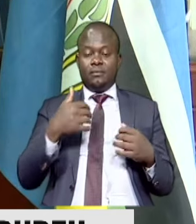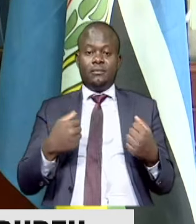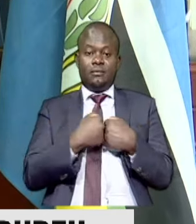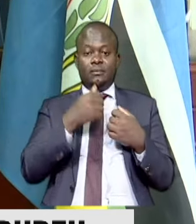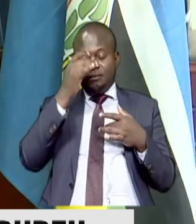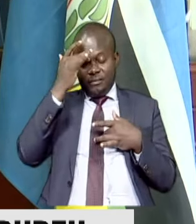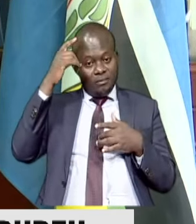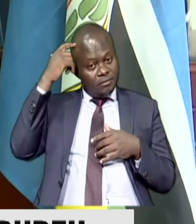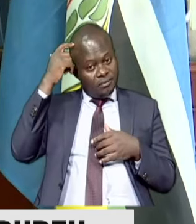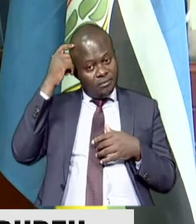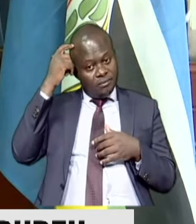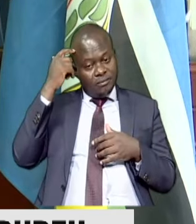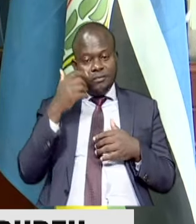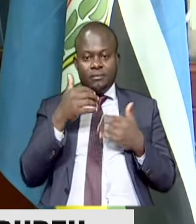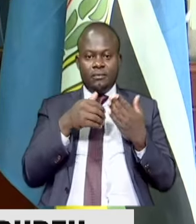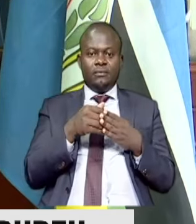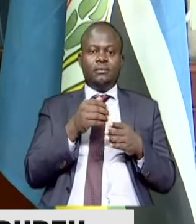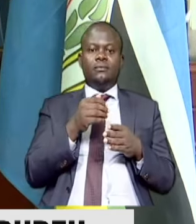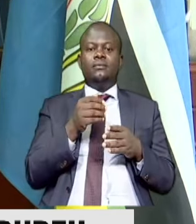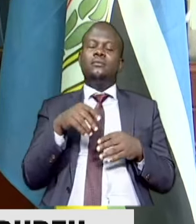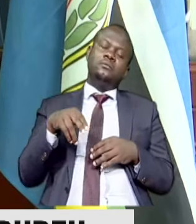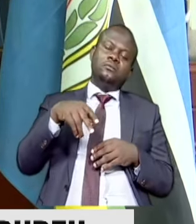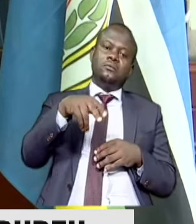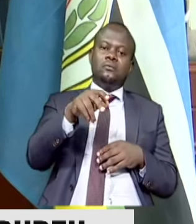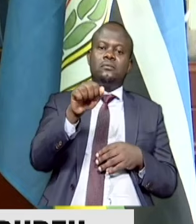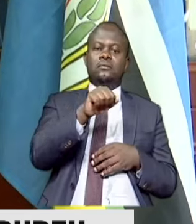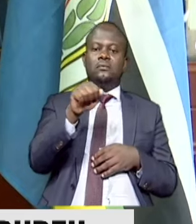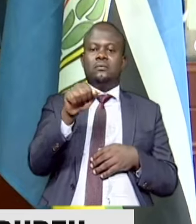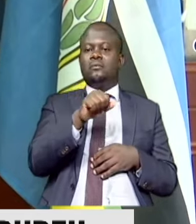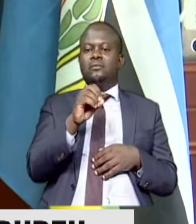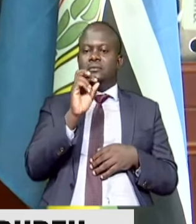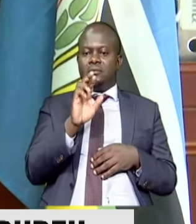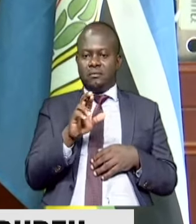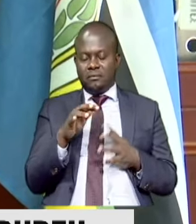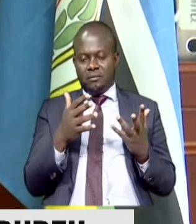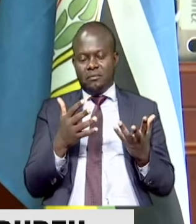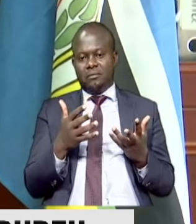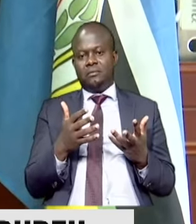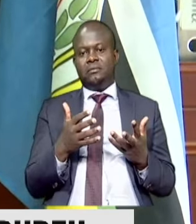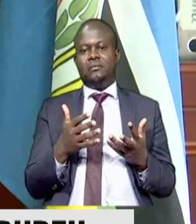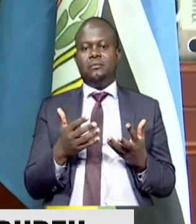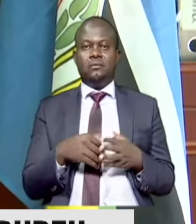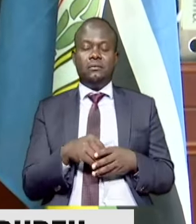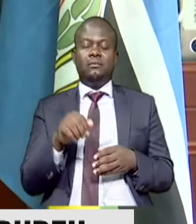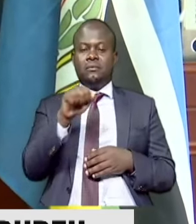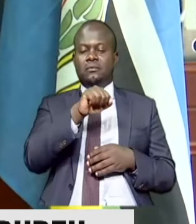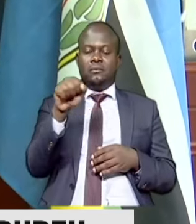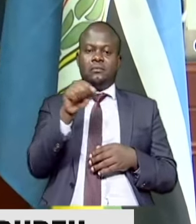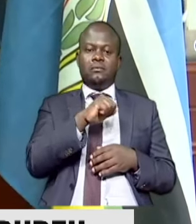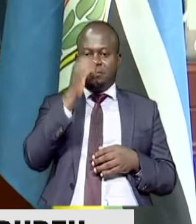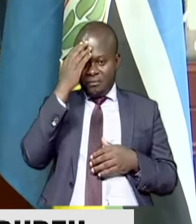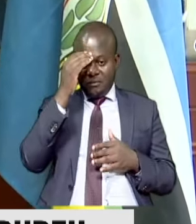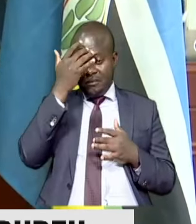yo mu mutwe, yahuye yitaye mu modoka irimo iragenda, cyangwa se akaba yaratwaye imodoka kubera ubwo yari